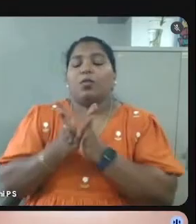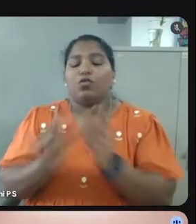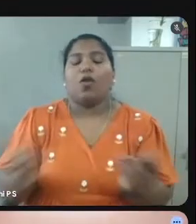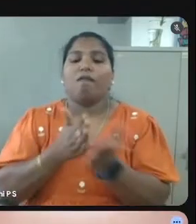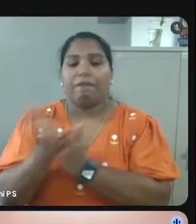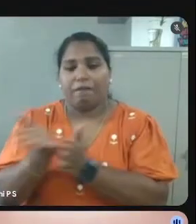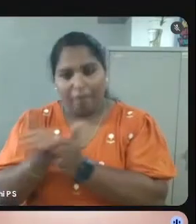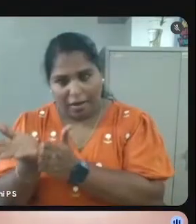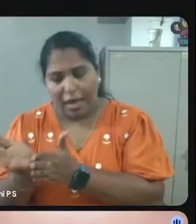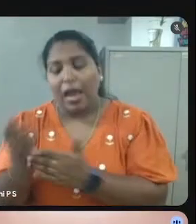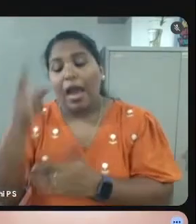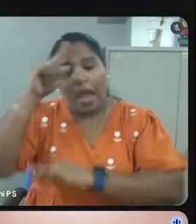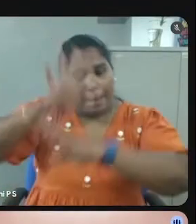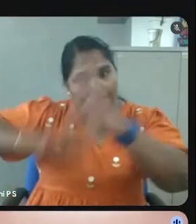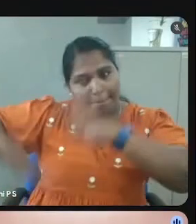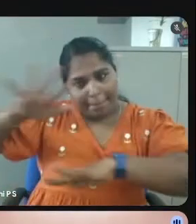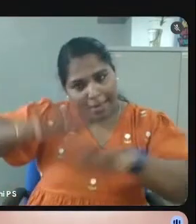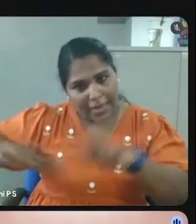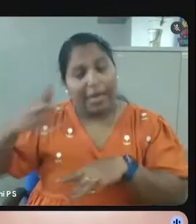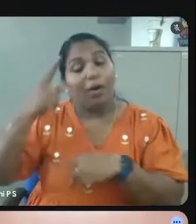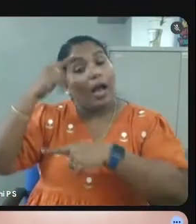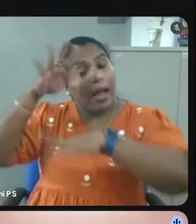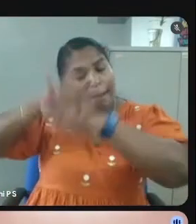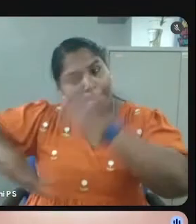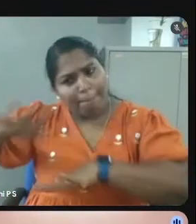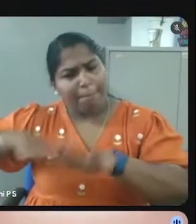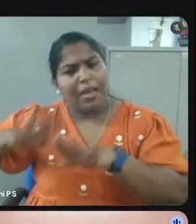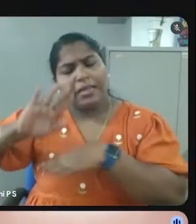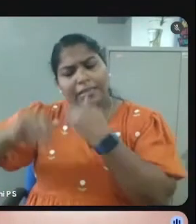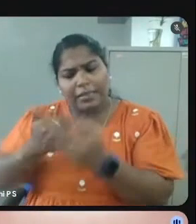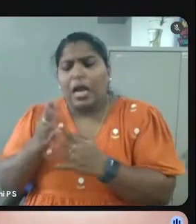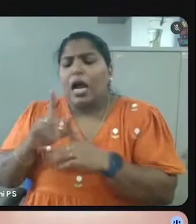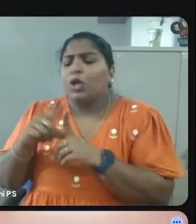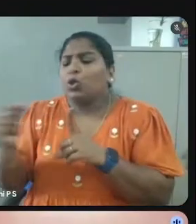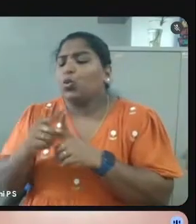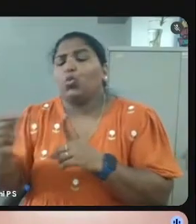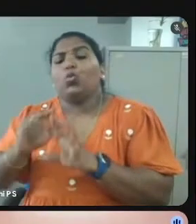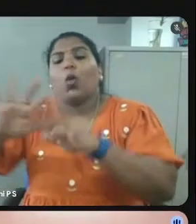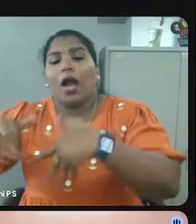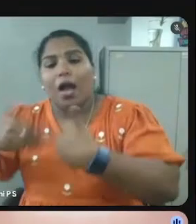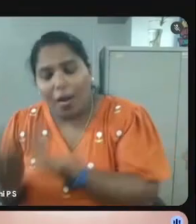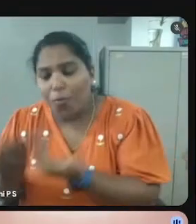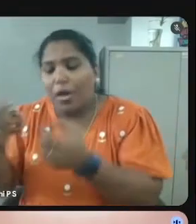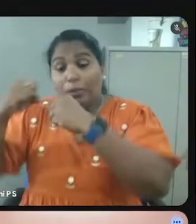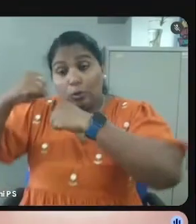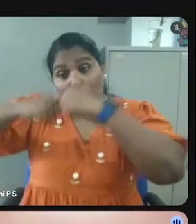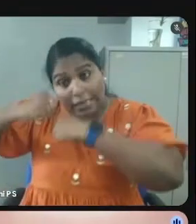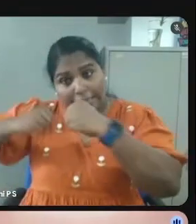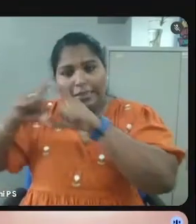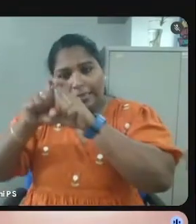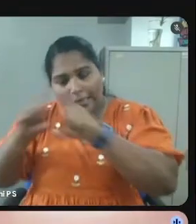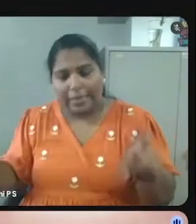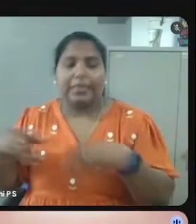അതെങ്ങനെ പ്ലാനും പിന്നെ ആ പ്ലാൻ ചെയ്ത് ഒരു ഇംപ്ലിമെന്റേഷനുക്ക് ഒരു സ്ട്രക്ചർ ഉണ്ടാക്കി അവർക്ക് കൊടുക്കും. ഒരു